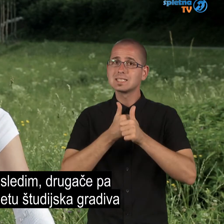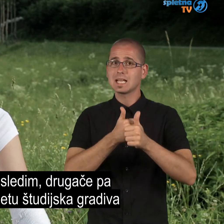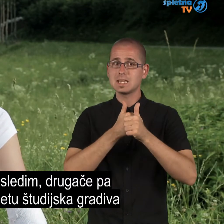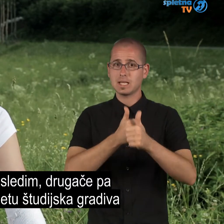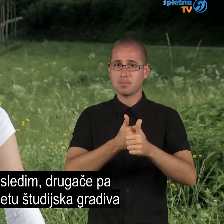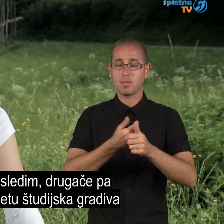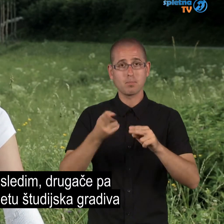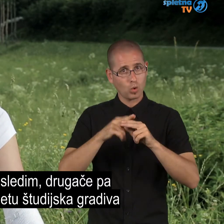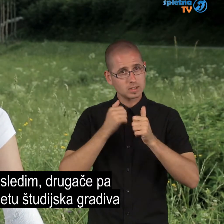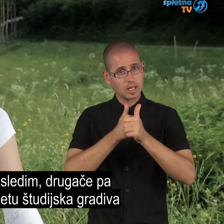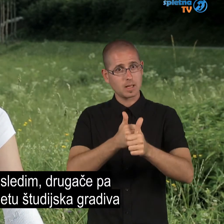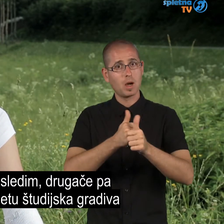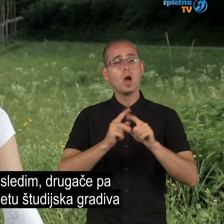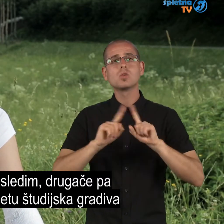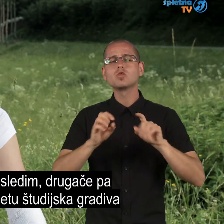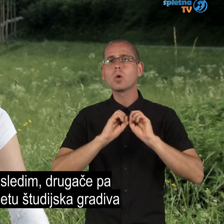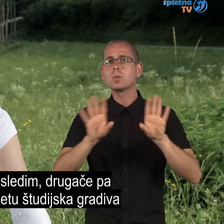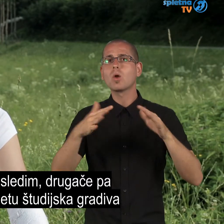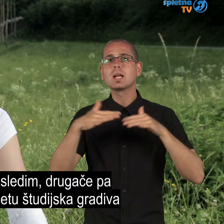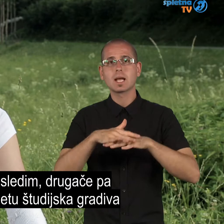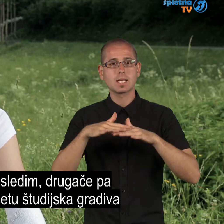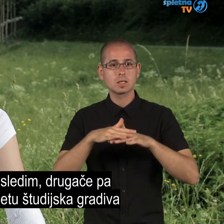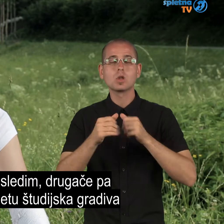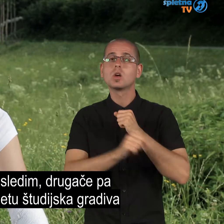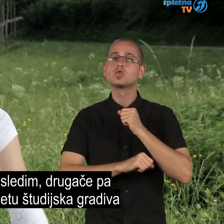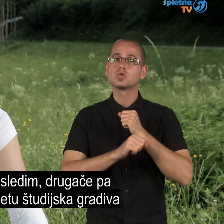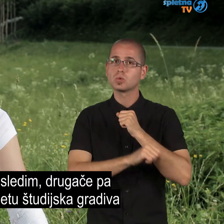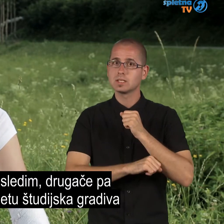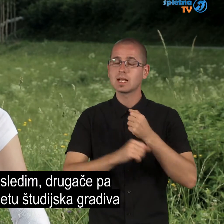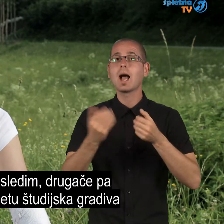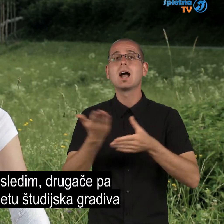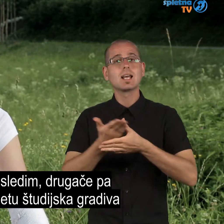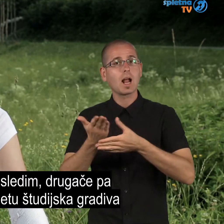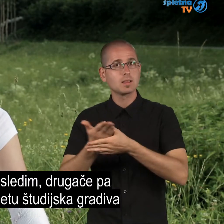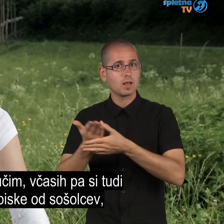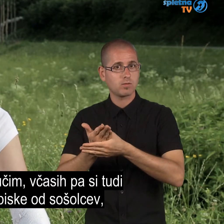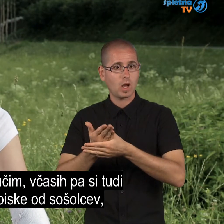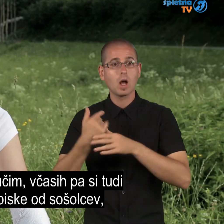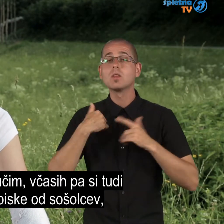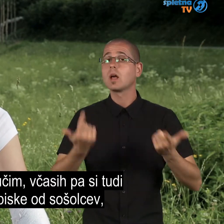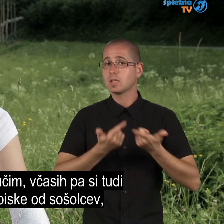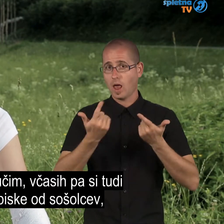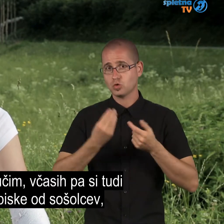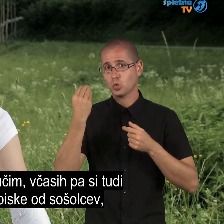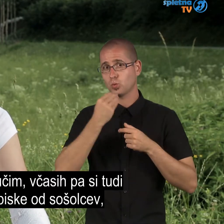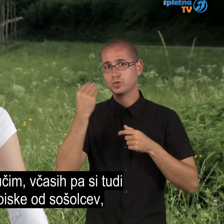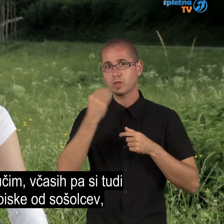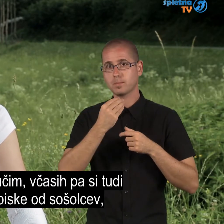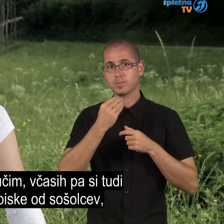sledim. Drugače pa so objavljali na internetu študijska gradiva, da lažje